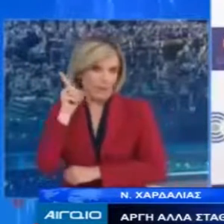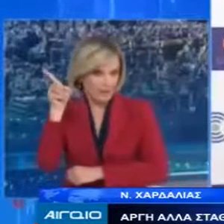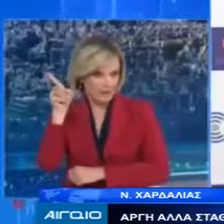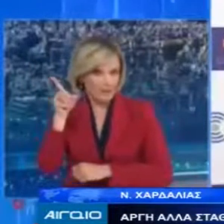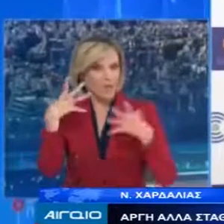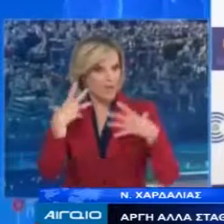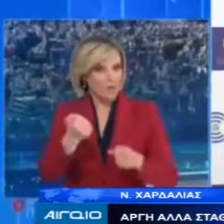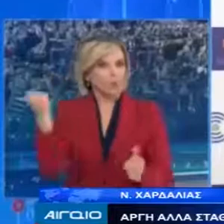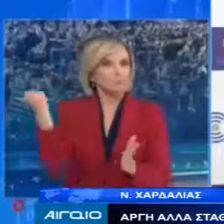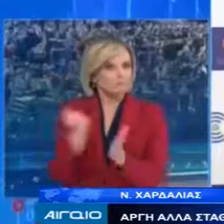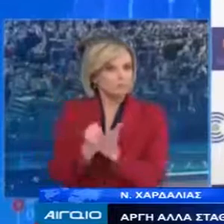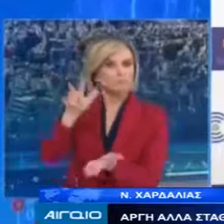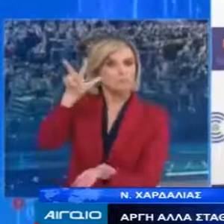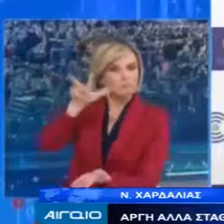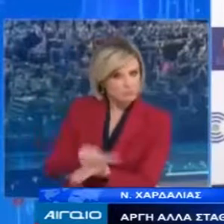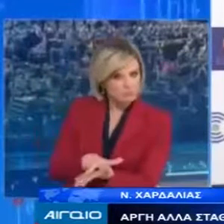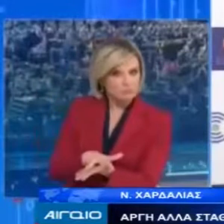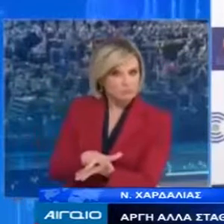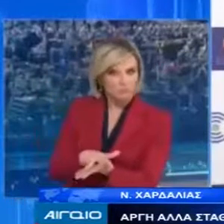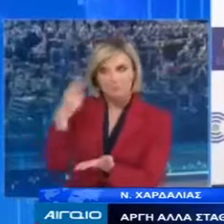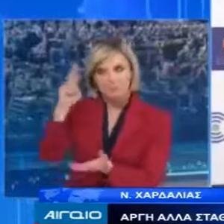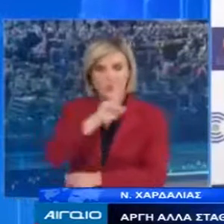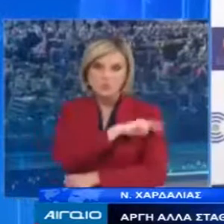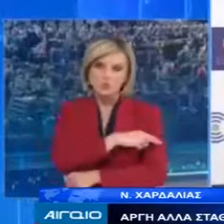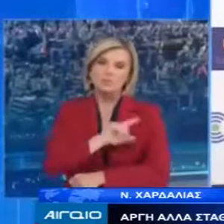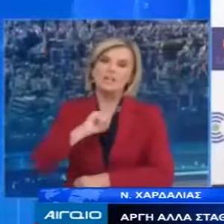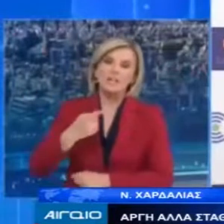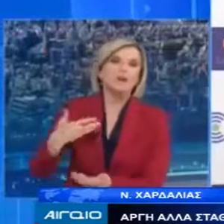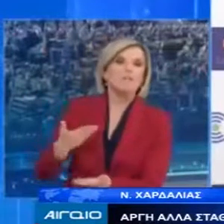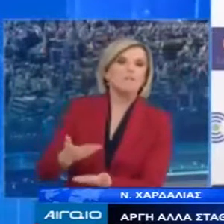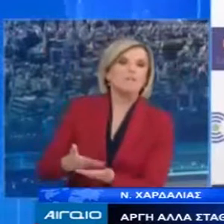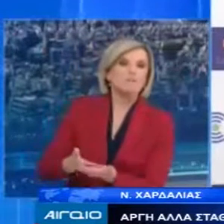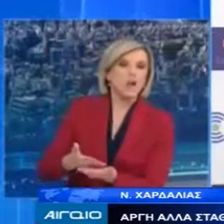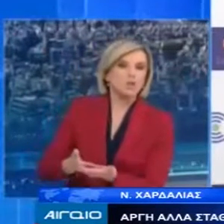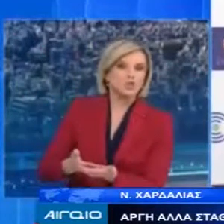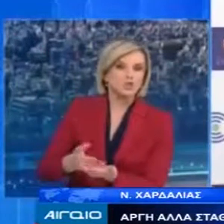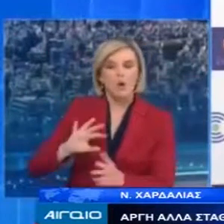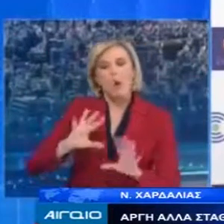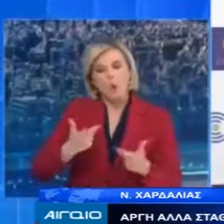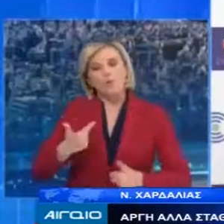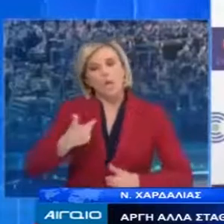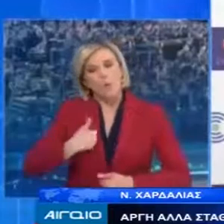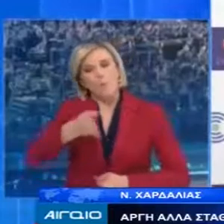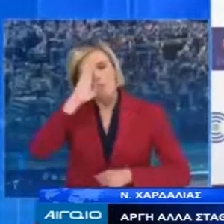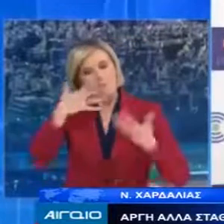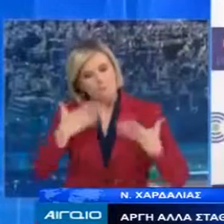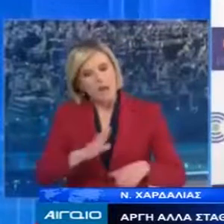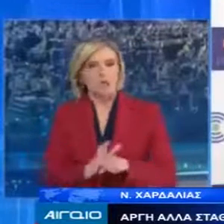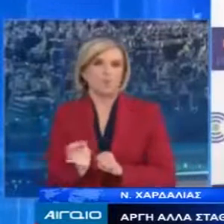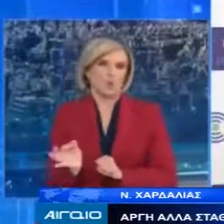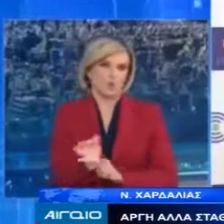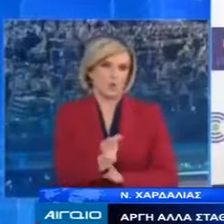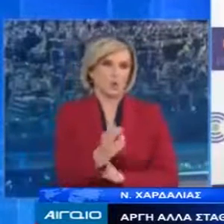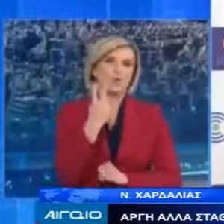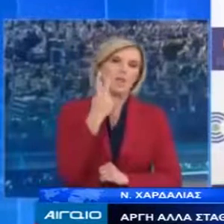εργαστήρια έχουν πιστοποιηθεί από την αρμόδια Εθνική Αρχή Πιστοποίησης χώρας, είτε βεβαίωση νόσησης ή θετικής διάγνωσης ισχύως